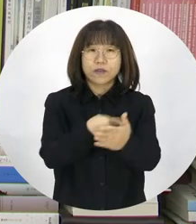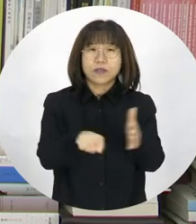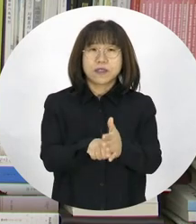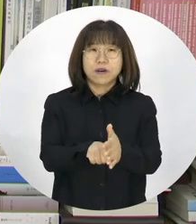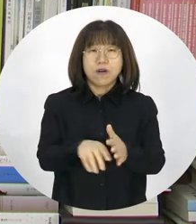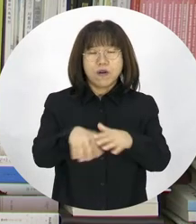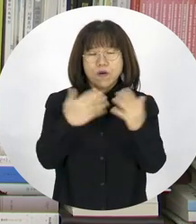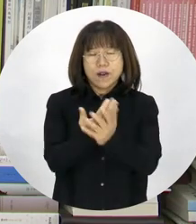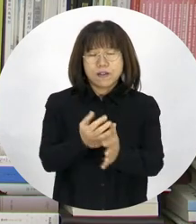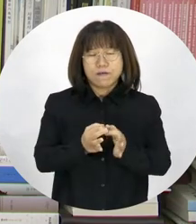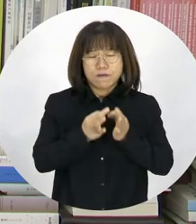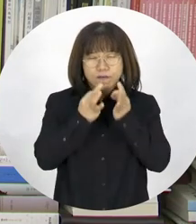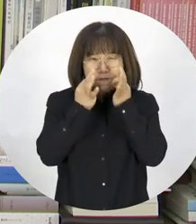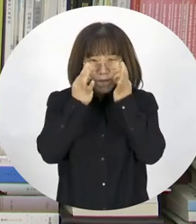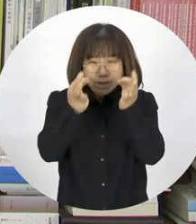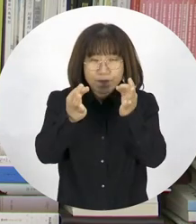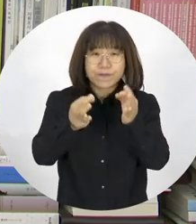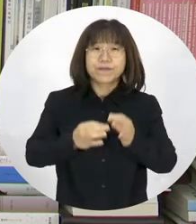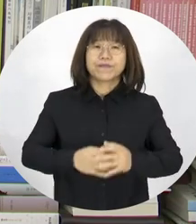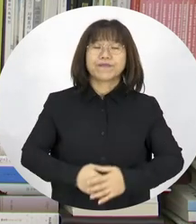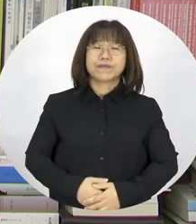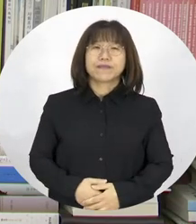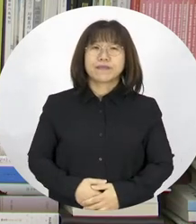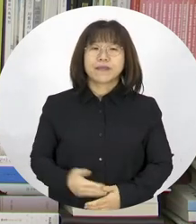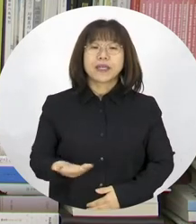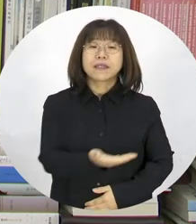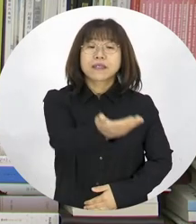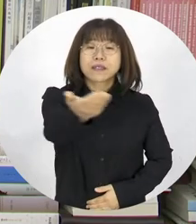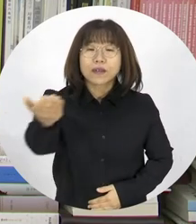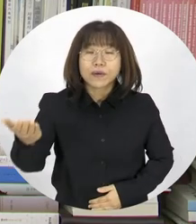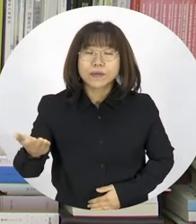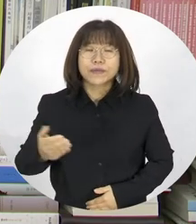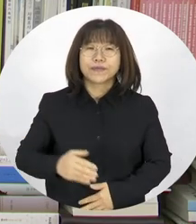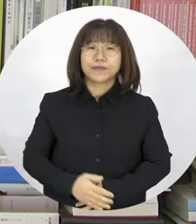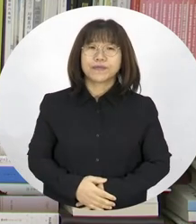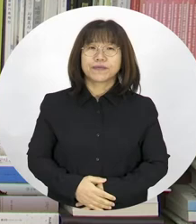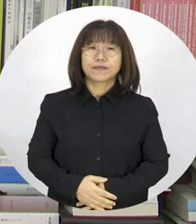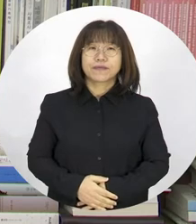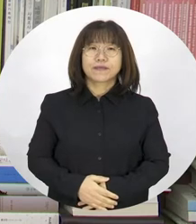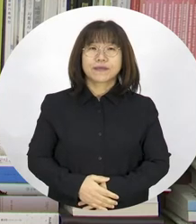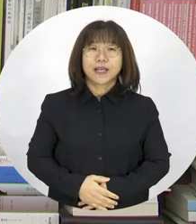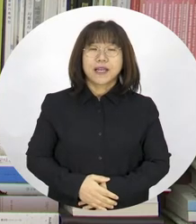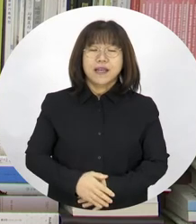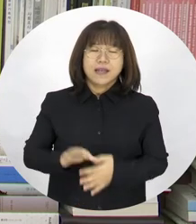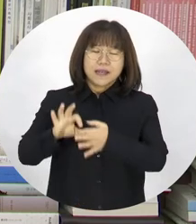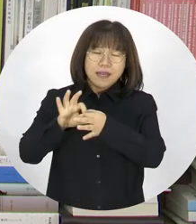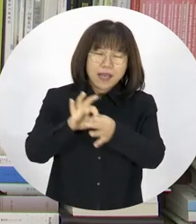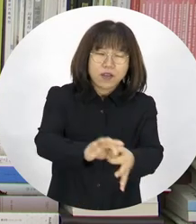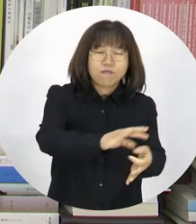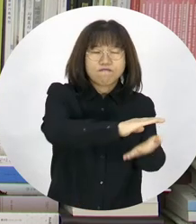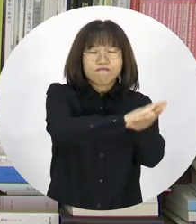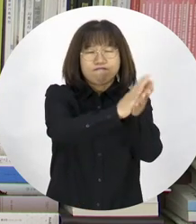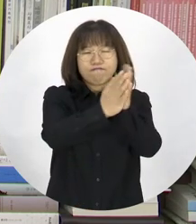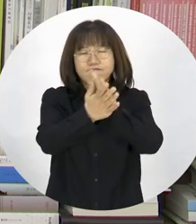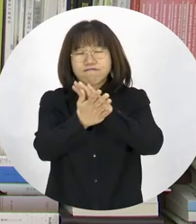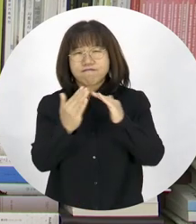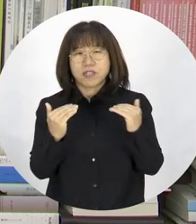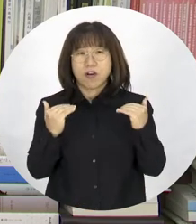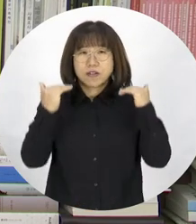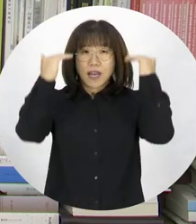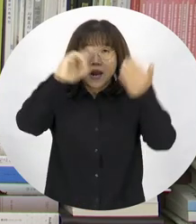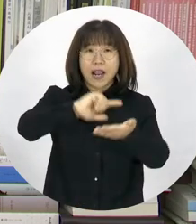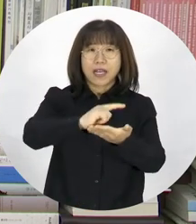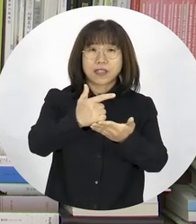기울여 나가겠습니다. 구민 여러분께서도 하루가 다르게 성장하는 강서, 미래를